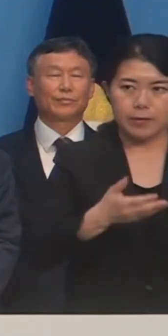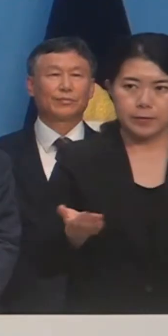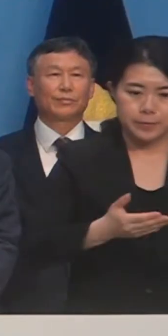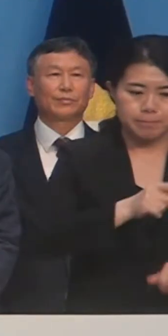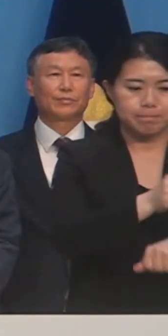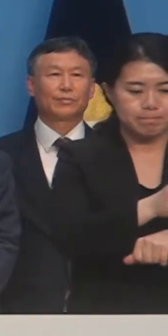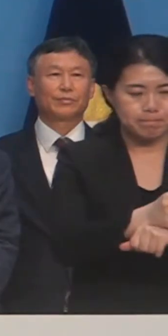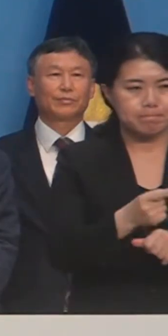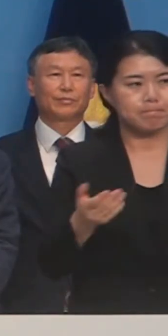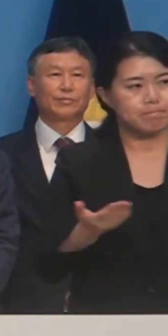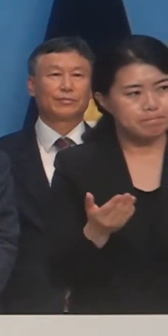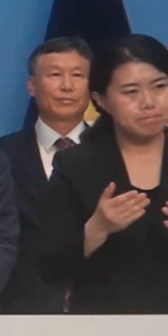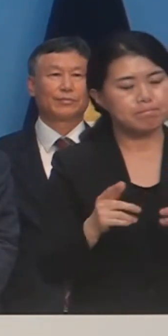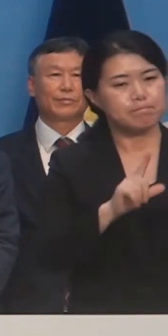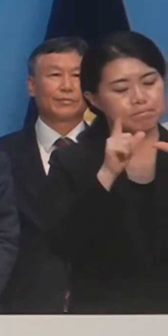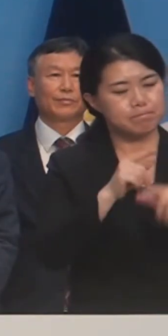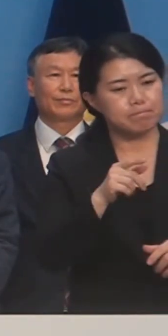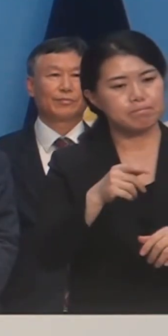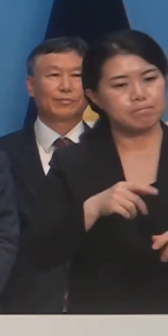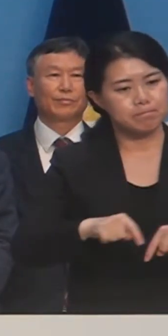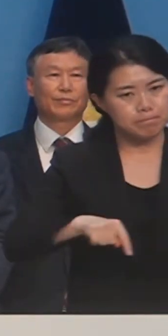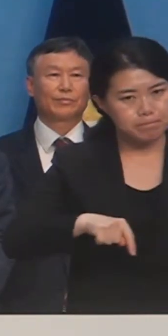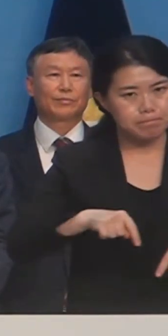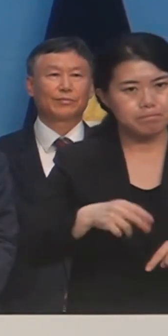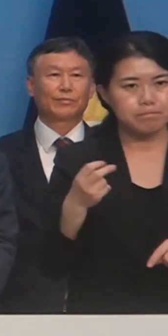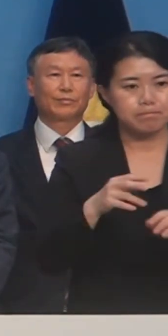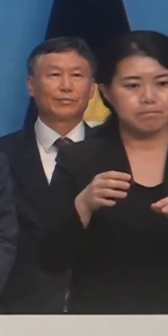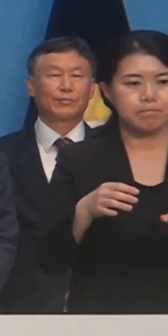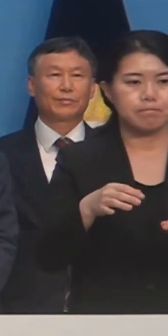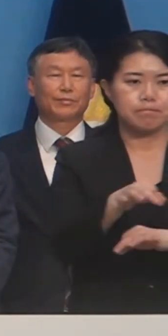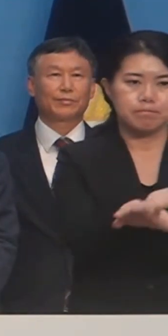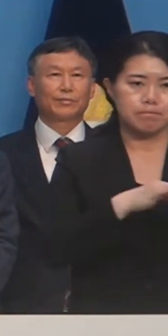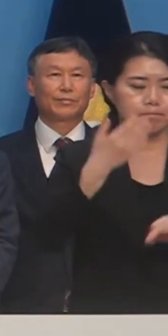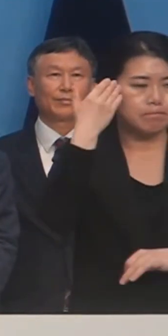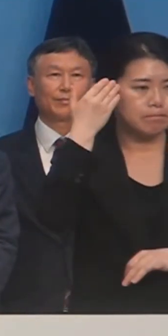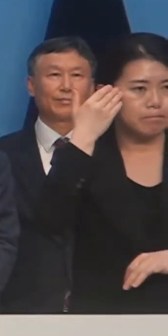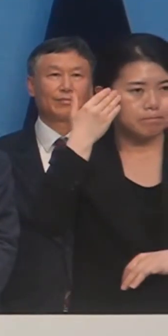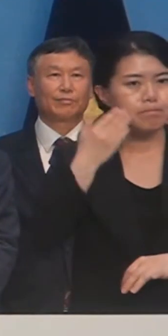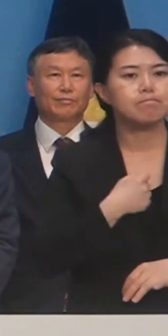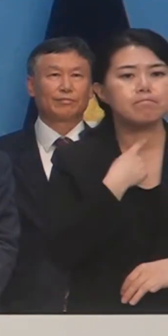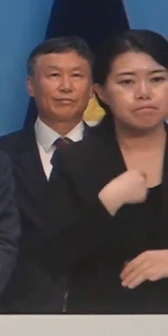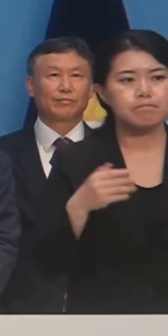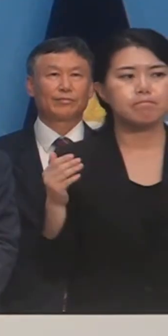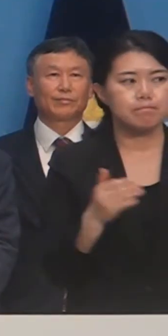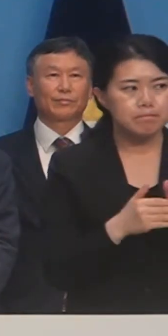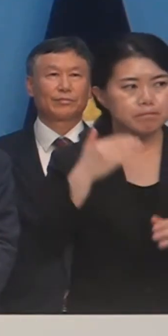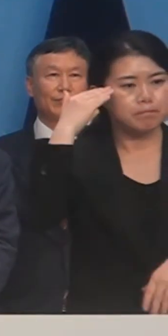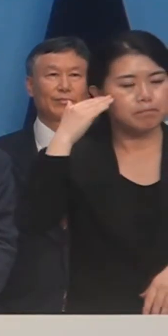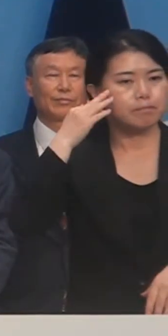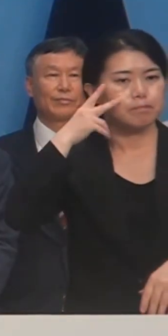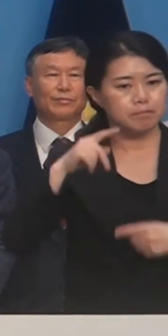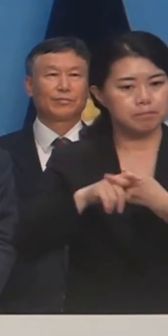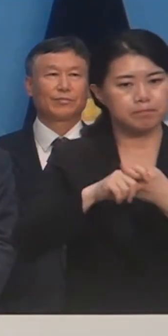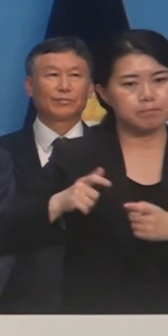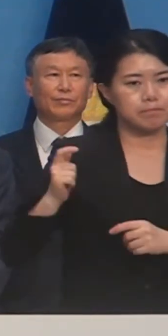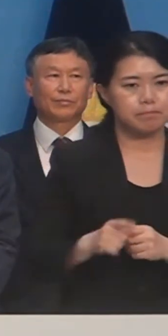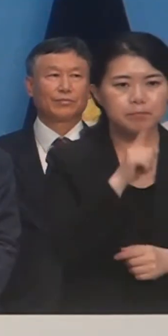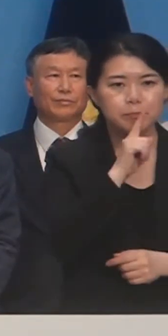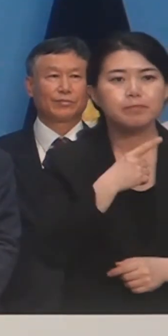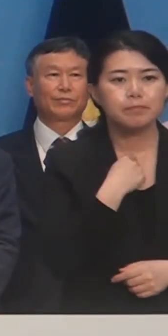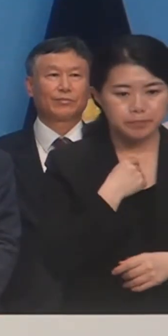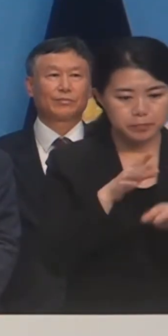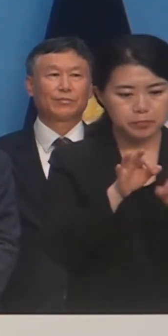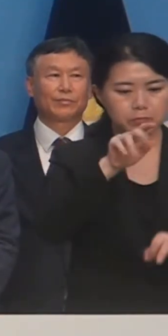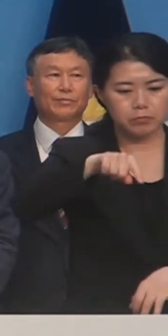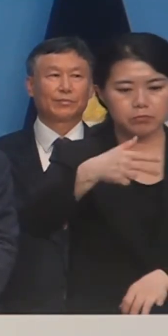행정 경험과 의정 활동하고 또 경제학 스터디한 한미동맹 강화를 주장한 김문수가